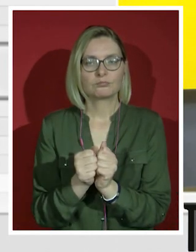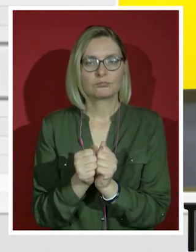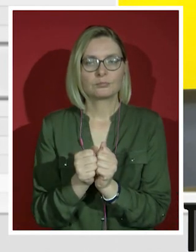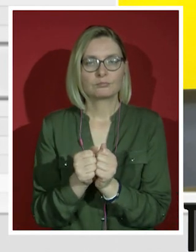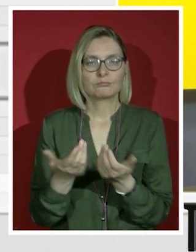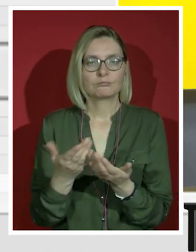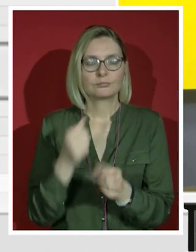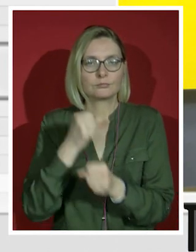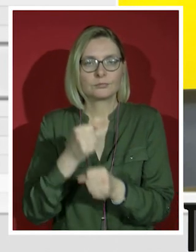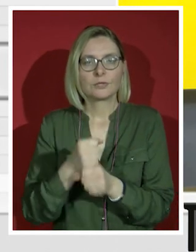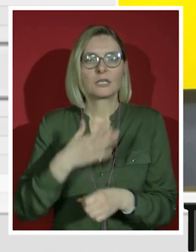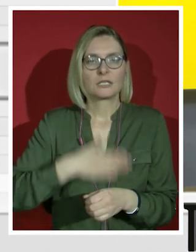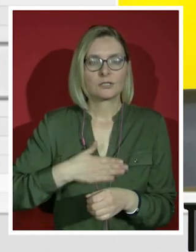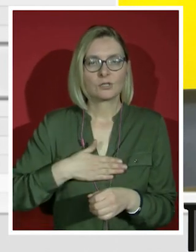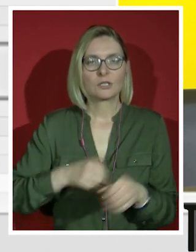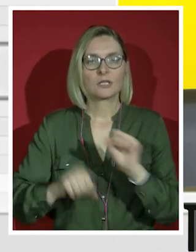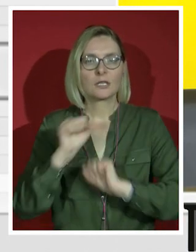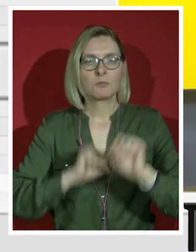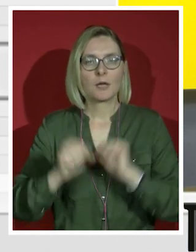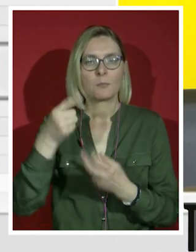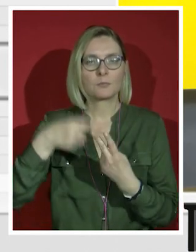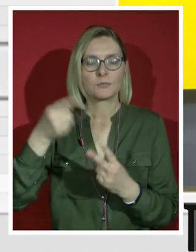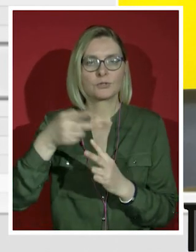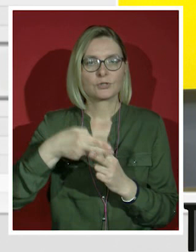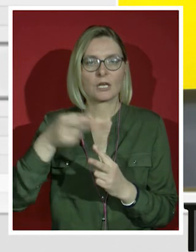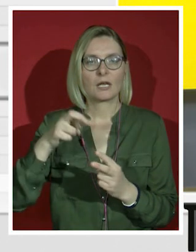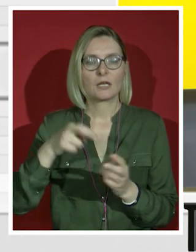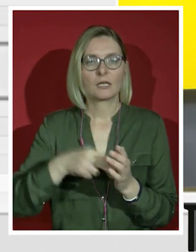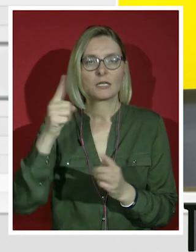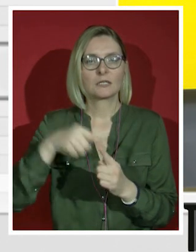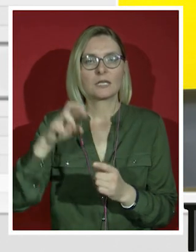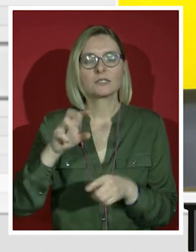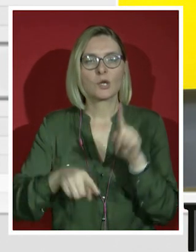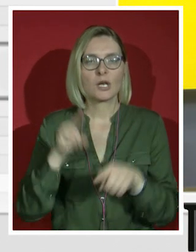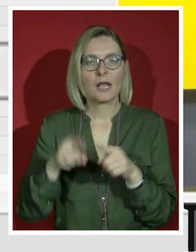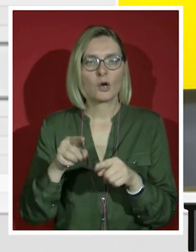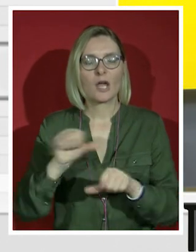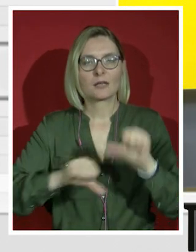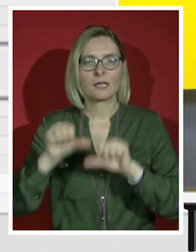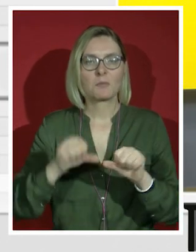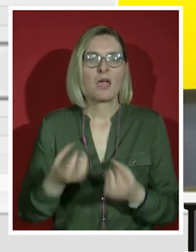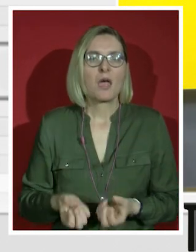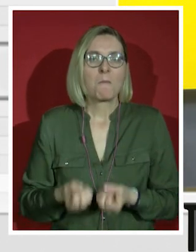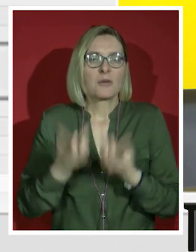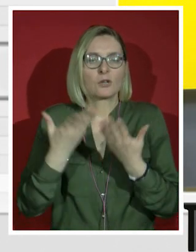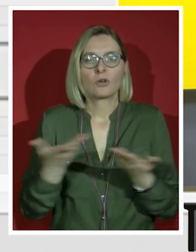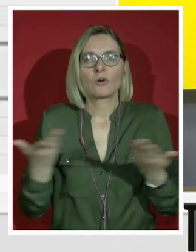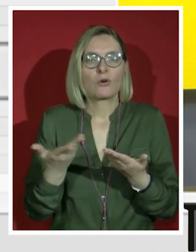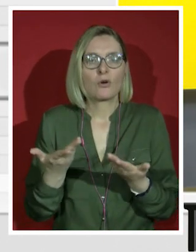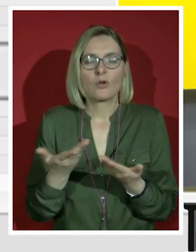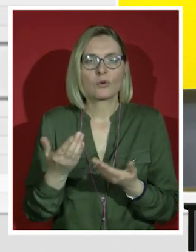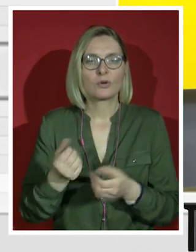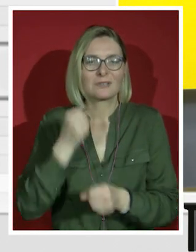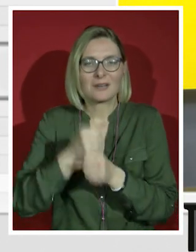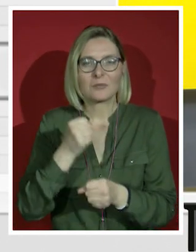сакале некеле, да ги заштитиме пчелите со некои хемикалии. Така. Значи, на природна база, колку и да се трудиме да пробиме, така. Да